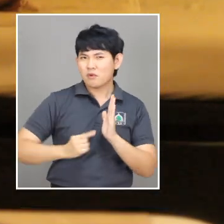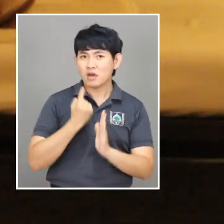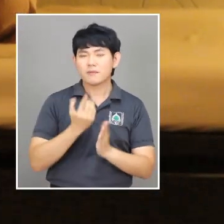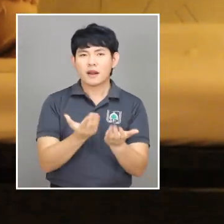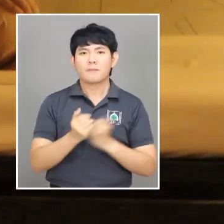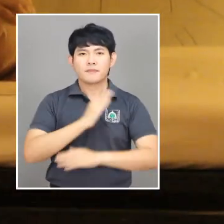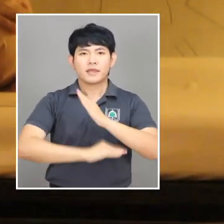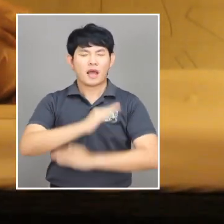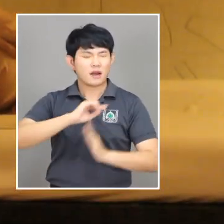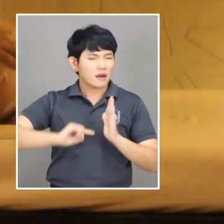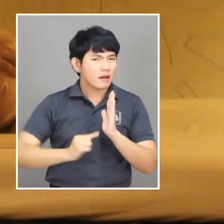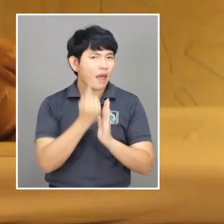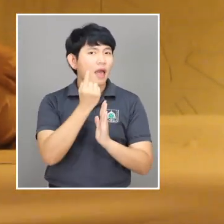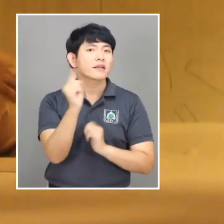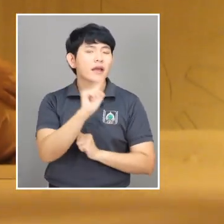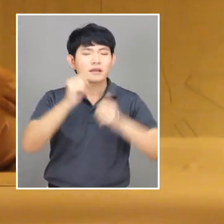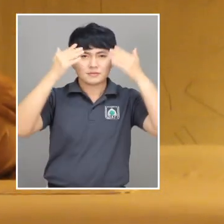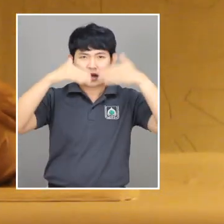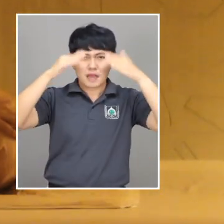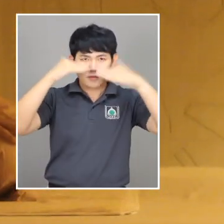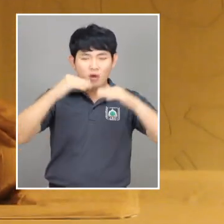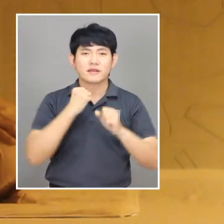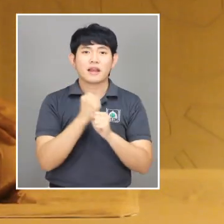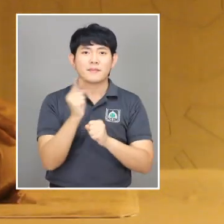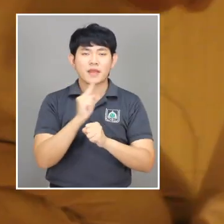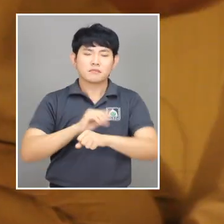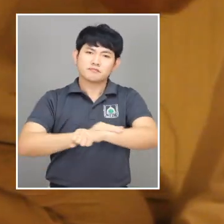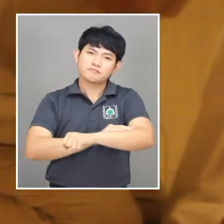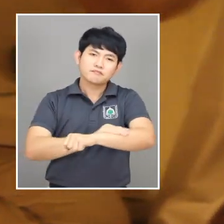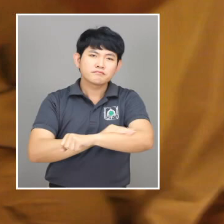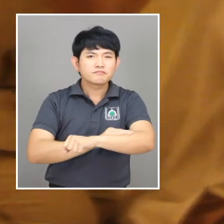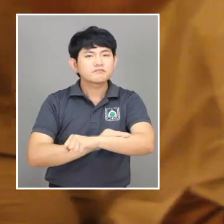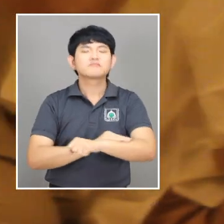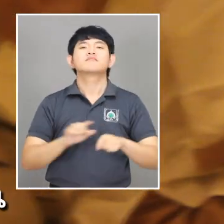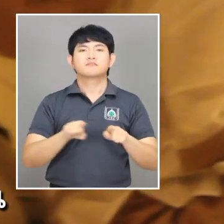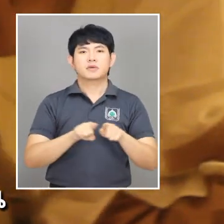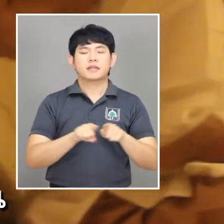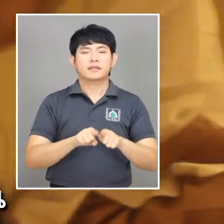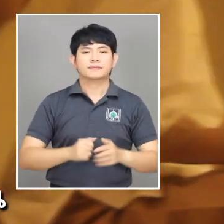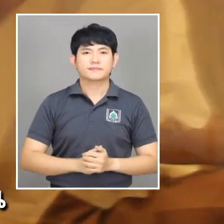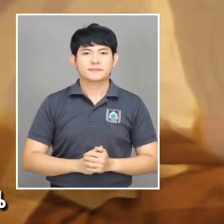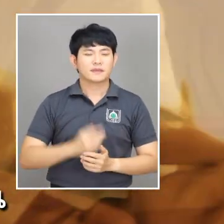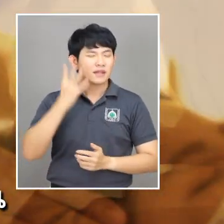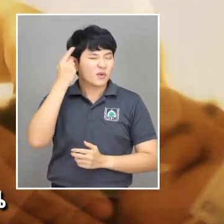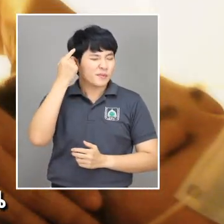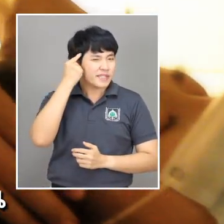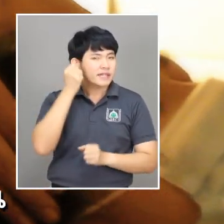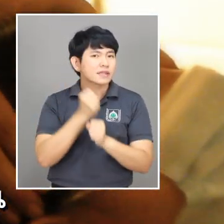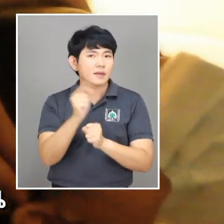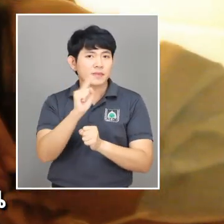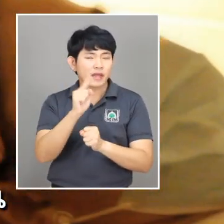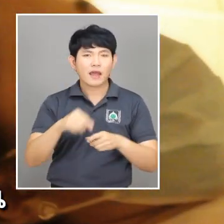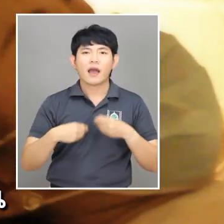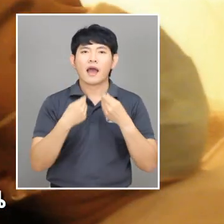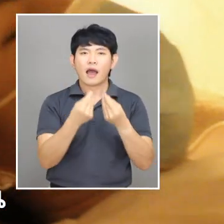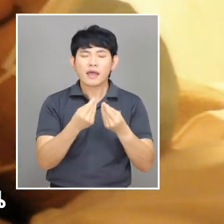เป็นคนพิการทางสายตามาทำเป็นสปาเทอโรพิสเหมือนกันนะคะแนวคิดของเราก็เพื่อที่จะให้เข